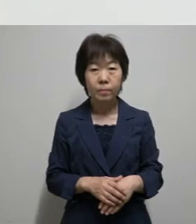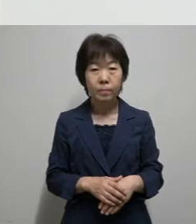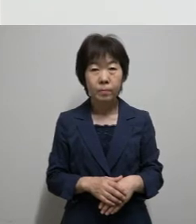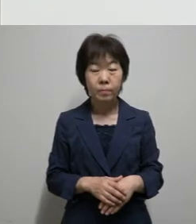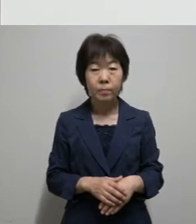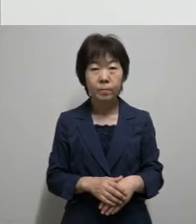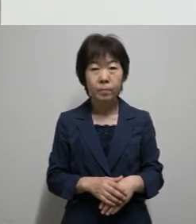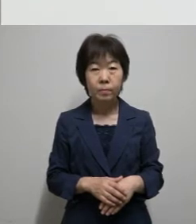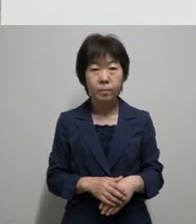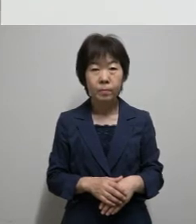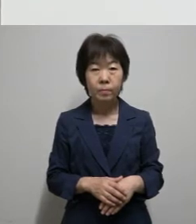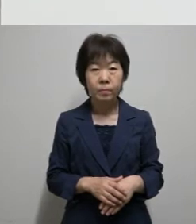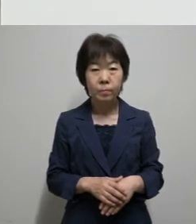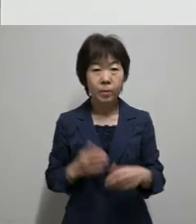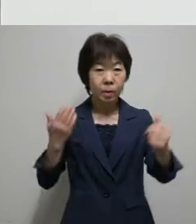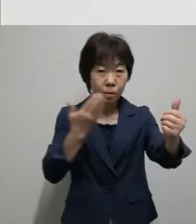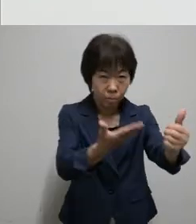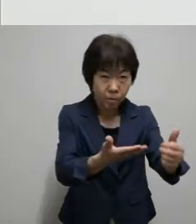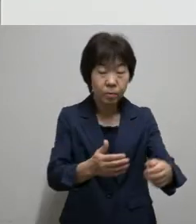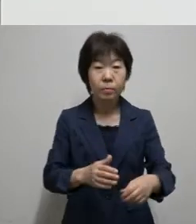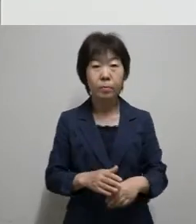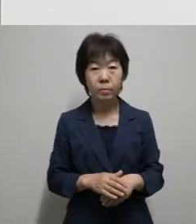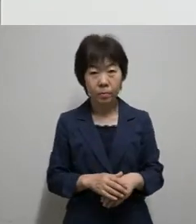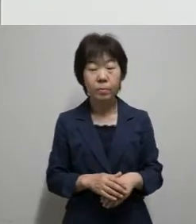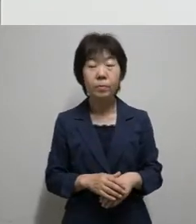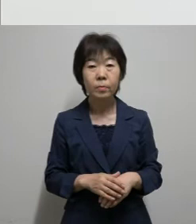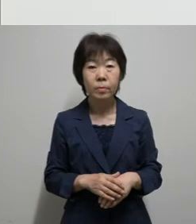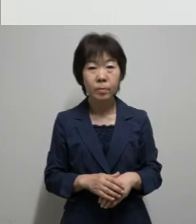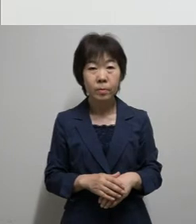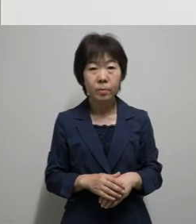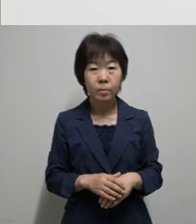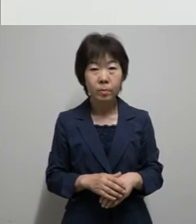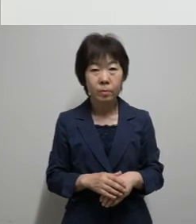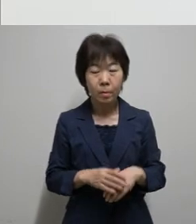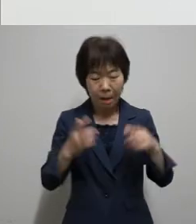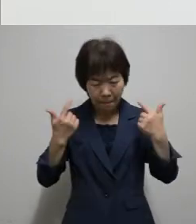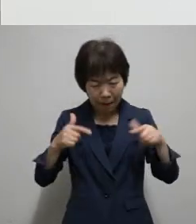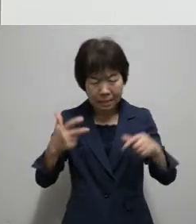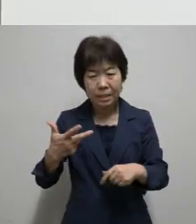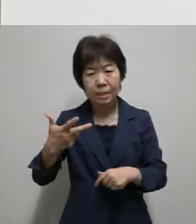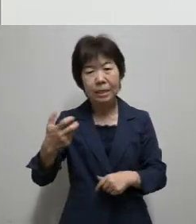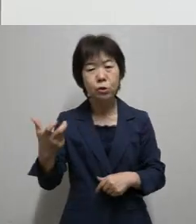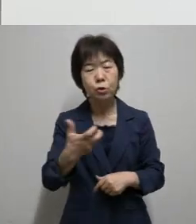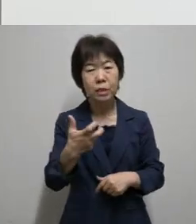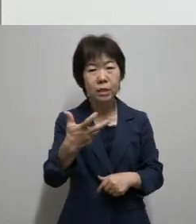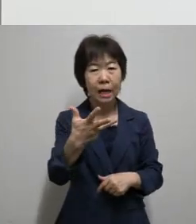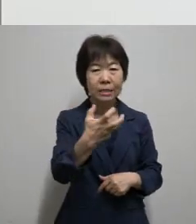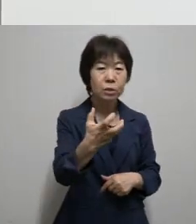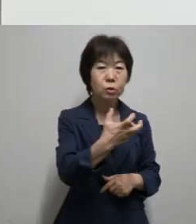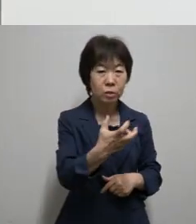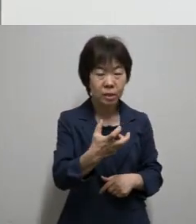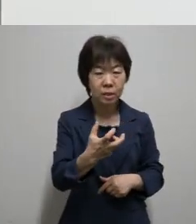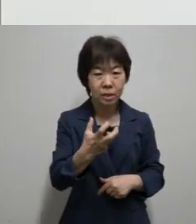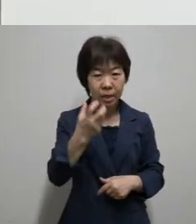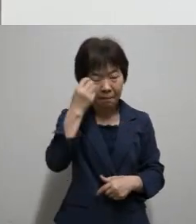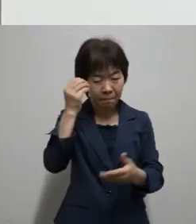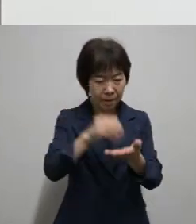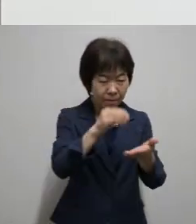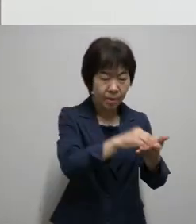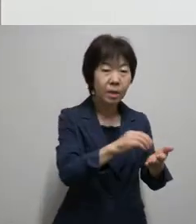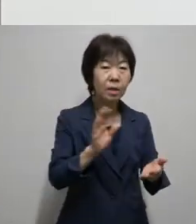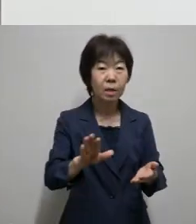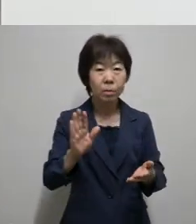福島地方テレビですよろしくお願いしますまず連日70人80人の県内でも感染が確認されていますけれどもこの知事